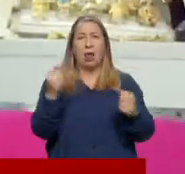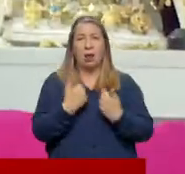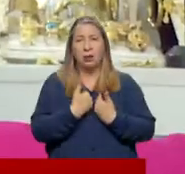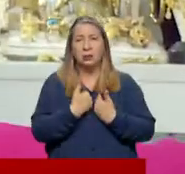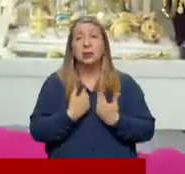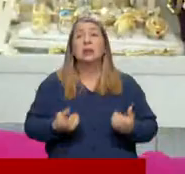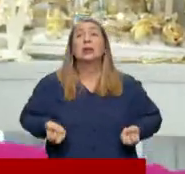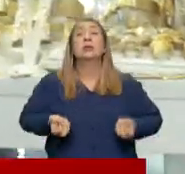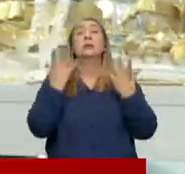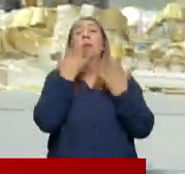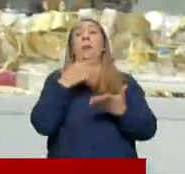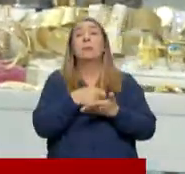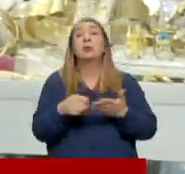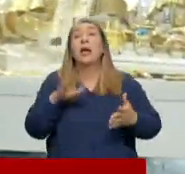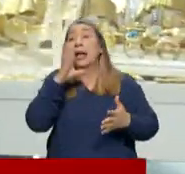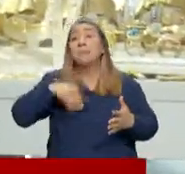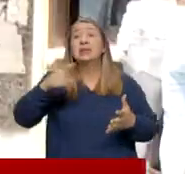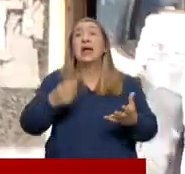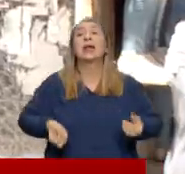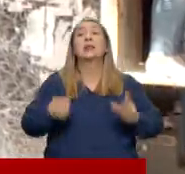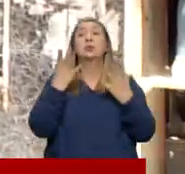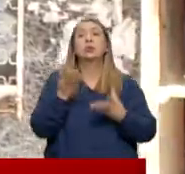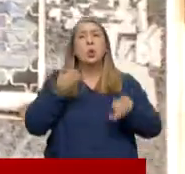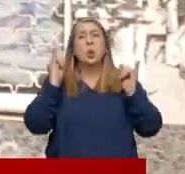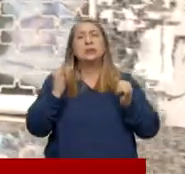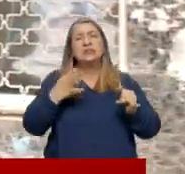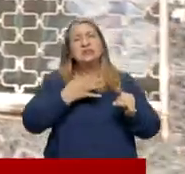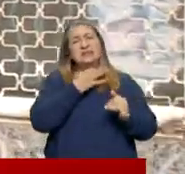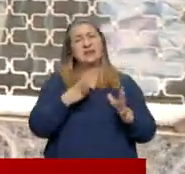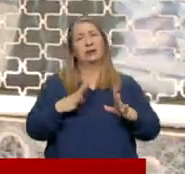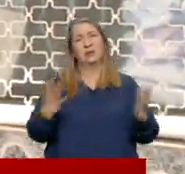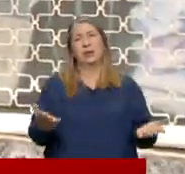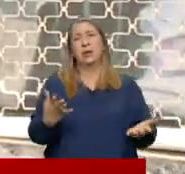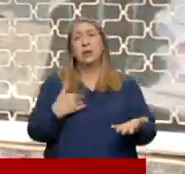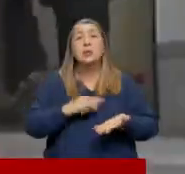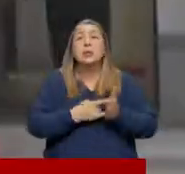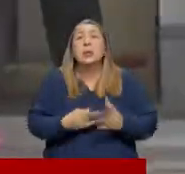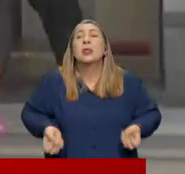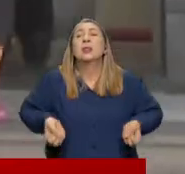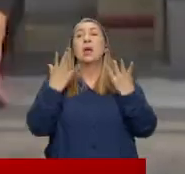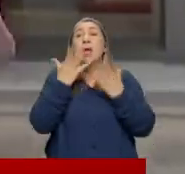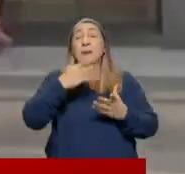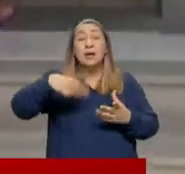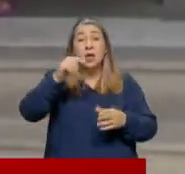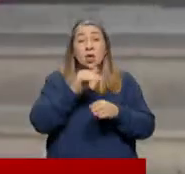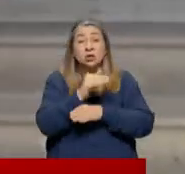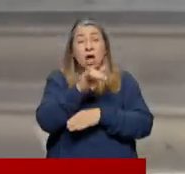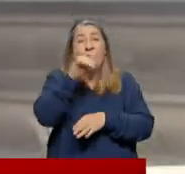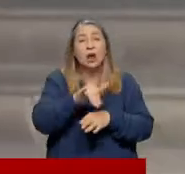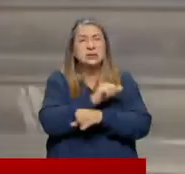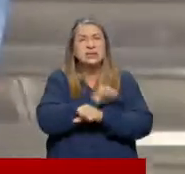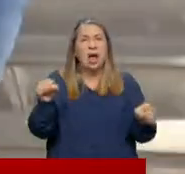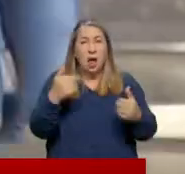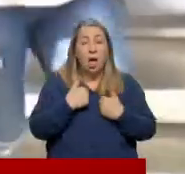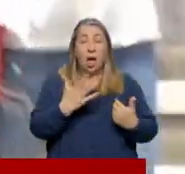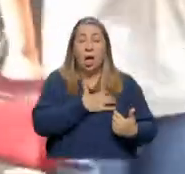kaybetmiştir yetmiyor emekli parası kimseye yetmiyor şu an çok kötü kültür geçiremiyoruz emeklilerin yaşadığı hak mağduriyeti